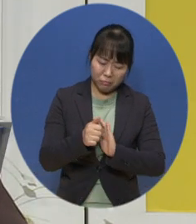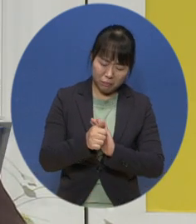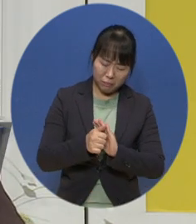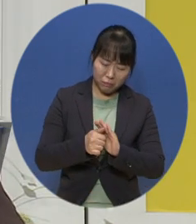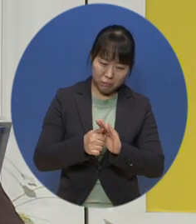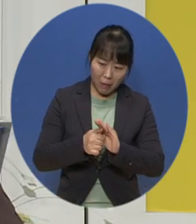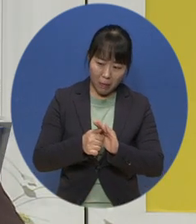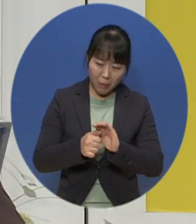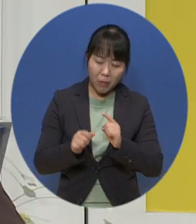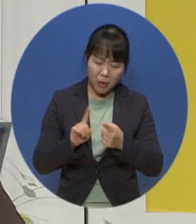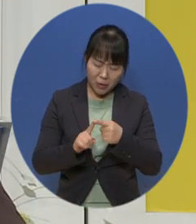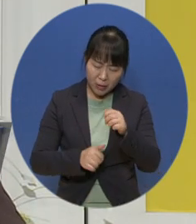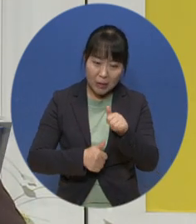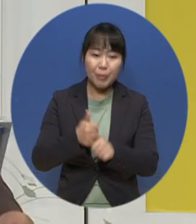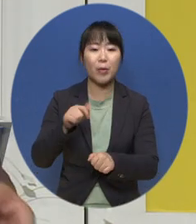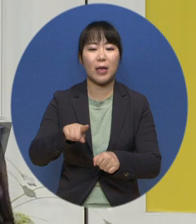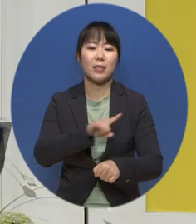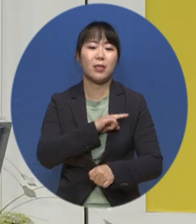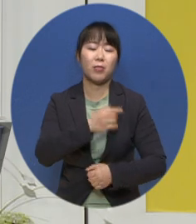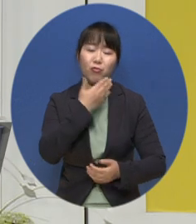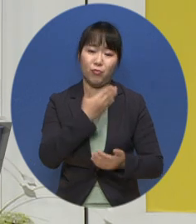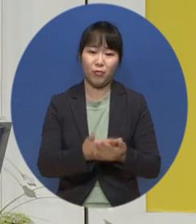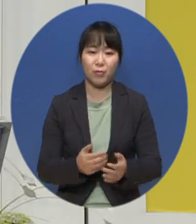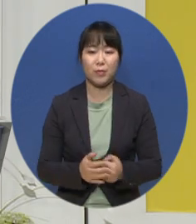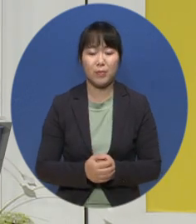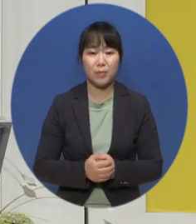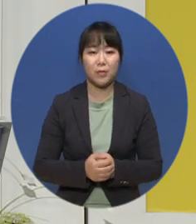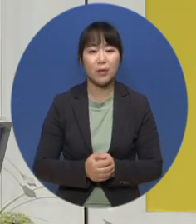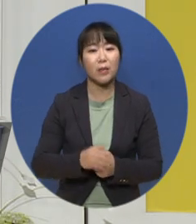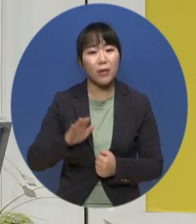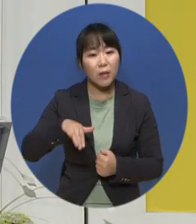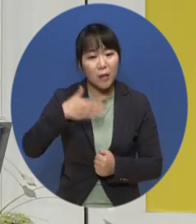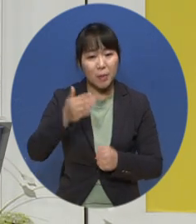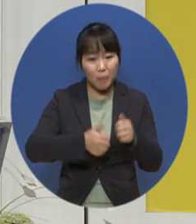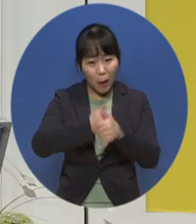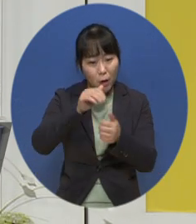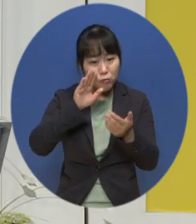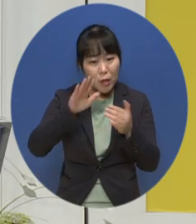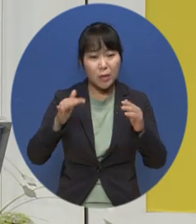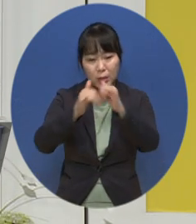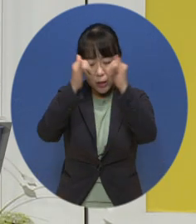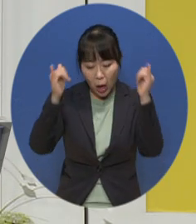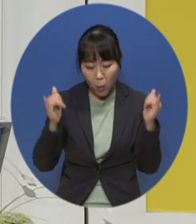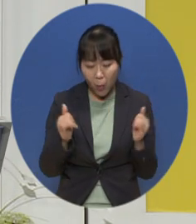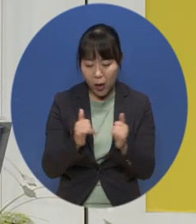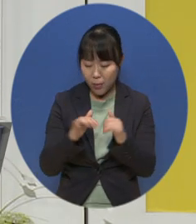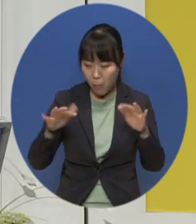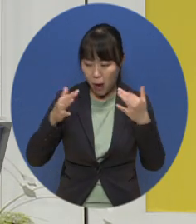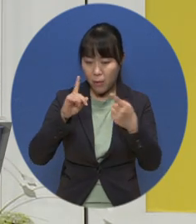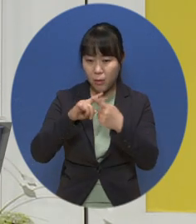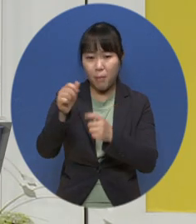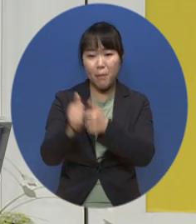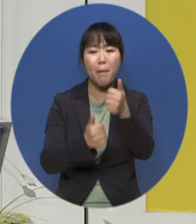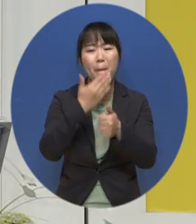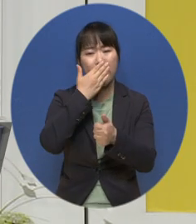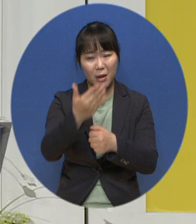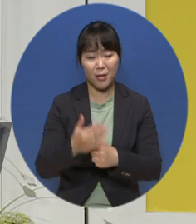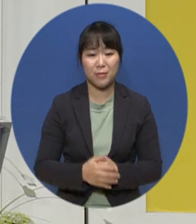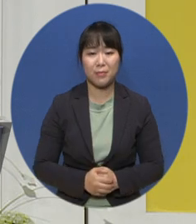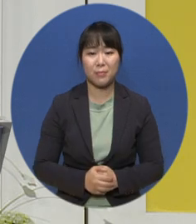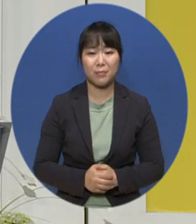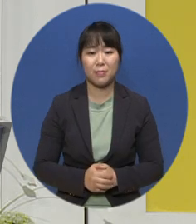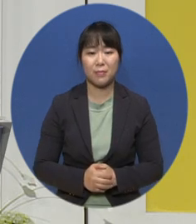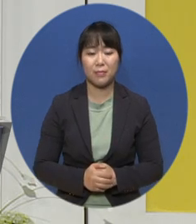있는게 구성과 건 이거든요 근데 그 다음에 이제 자기를 이기호 남아 사회적인 제 그 소외는 좀 이길 수가 있는데